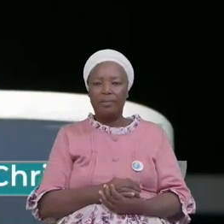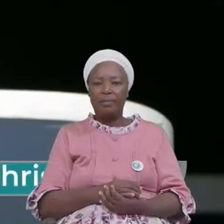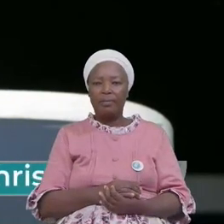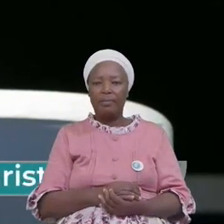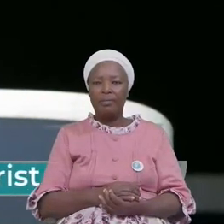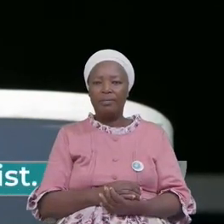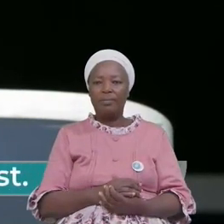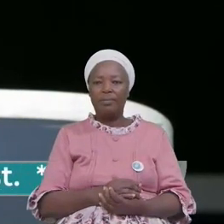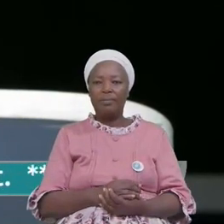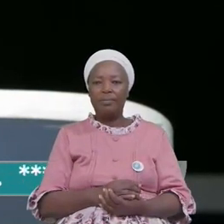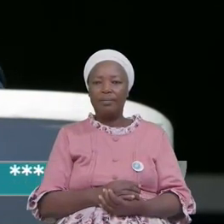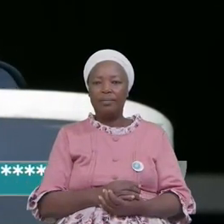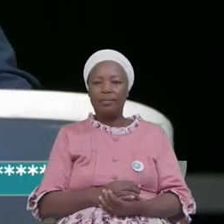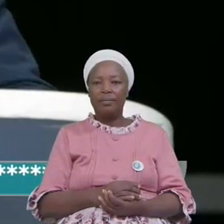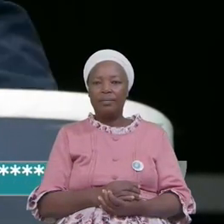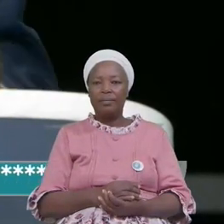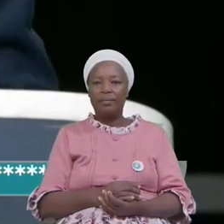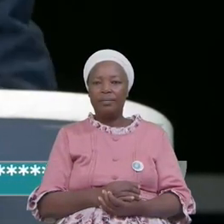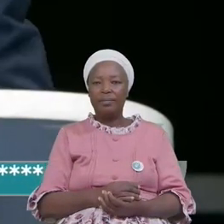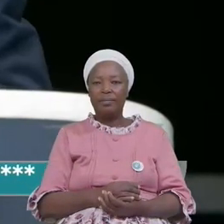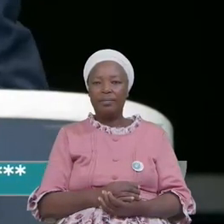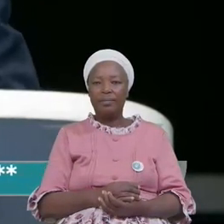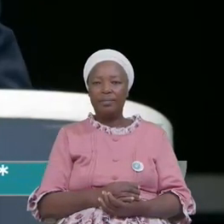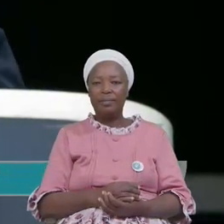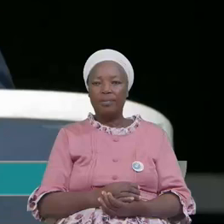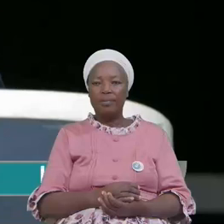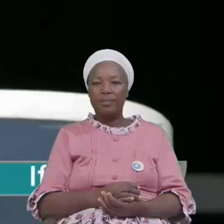informations vous seront données dans vos lieux respectifs.